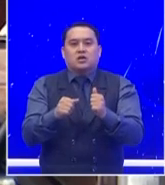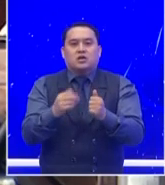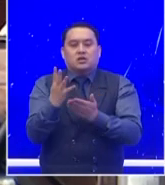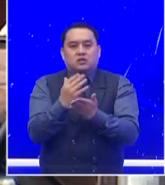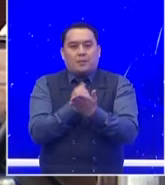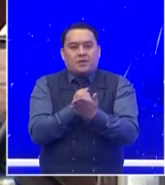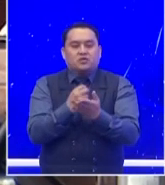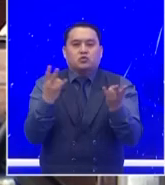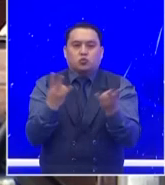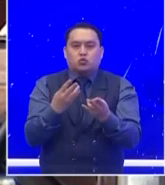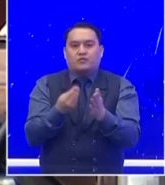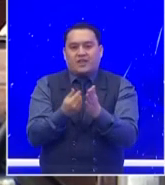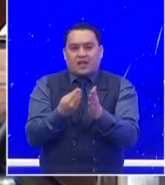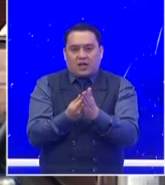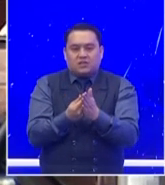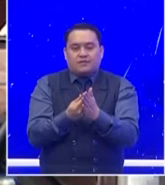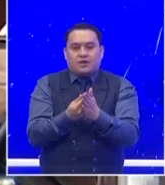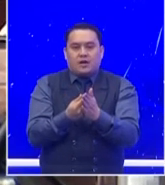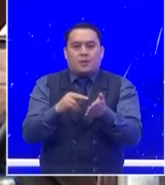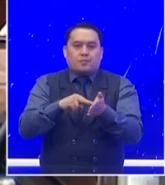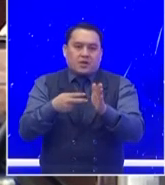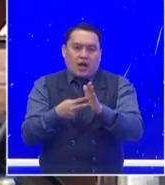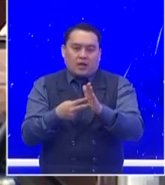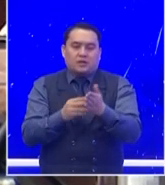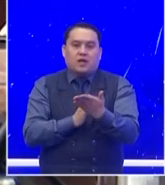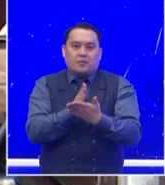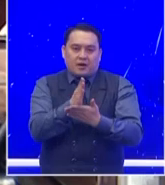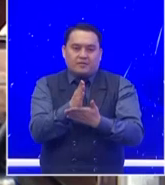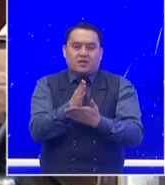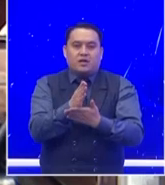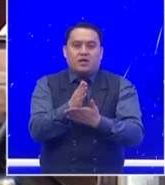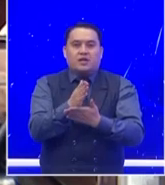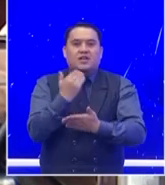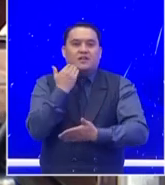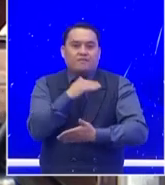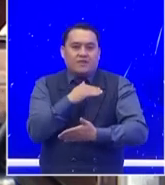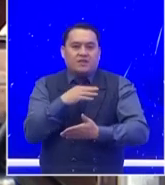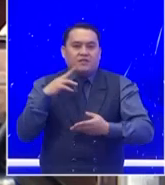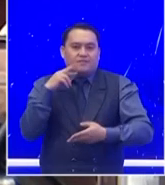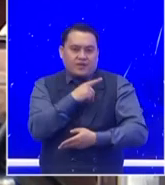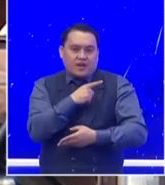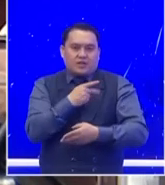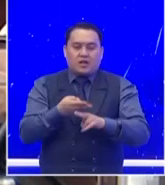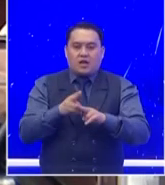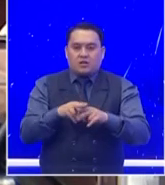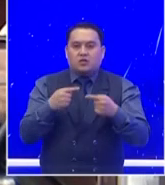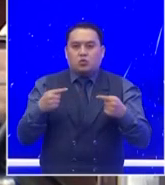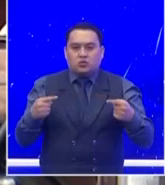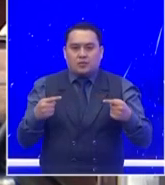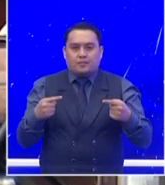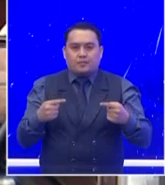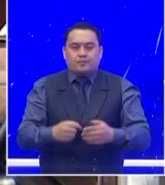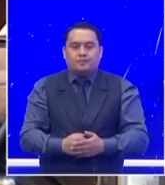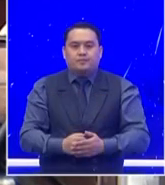ресурсами, в том числе финансовыми. Разработан ряд мер, направленных на минимизацию эффектов от негативной внешней конъюнктуры на национальную